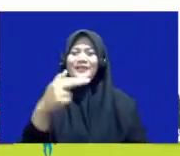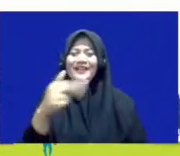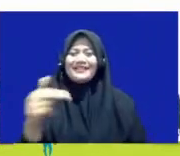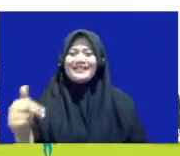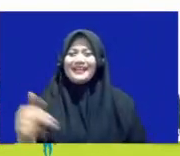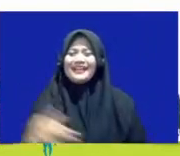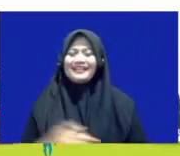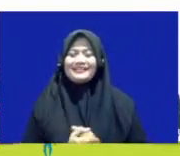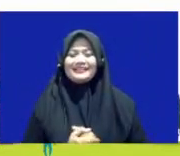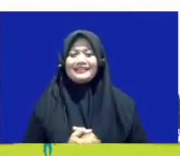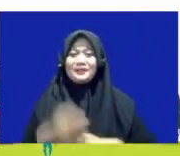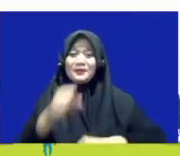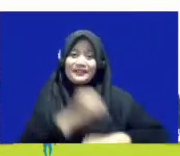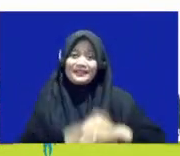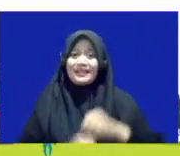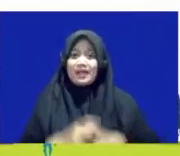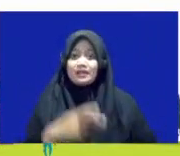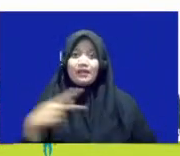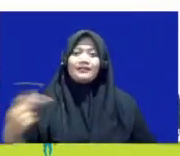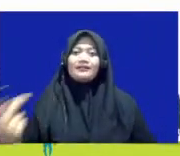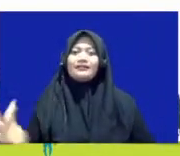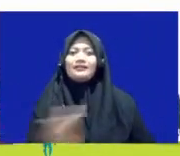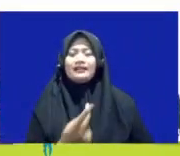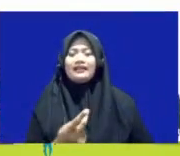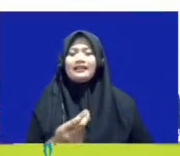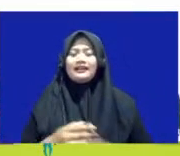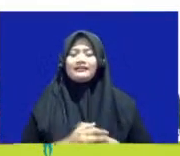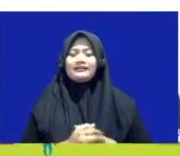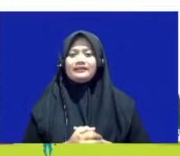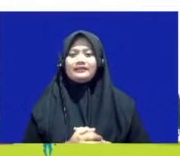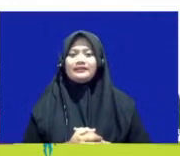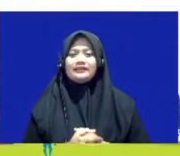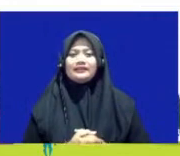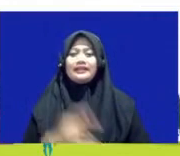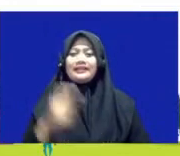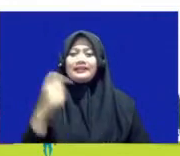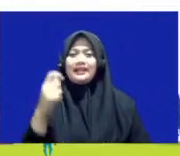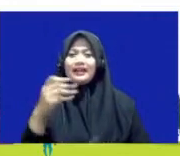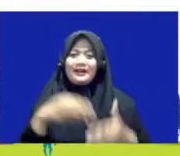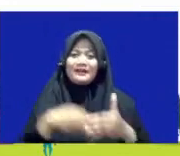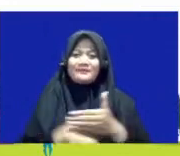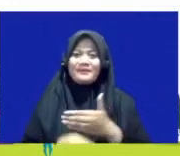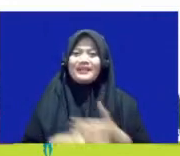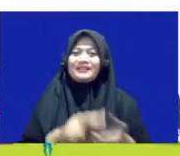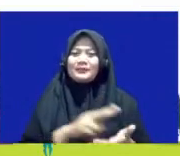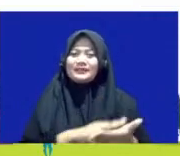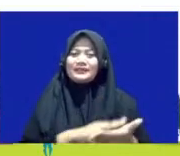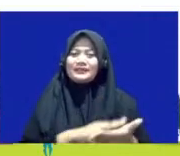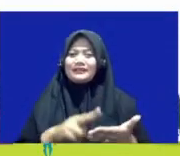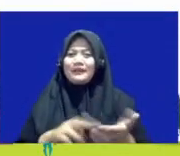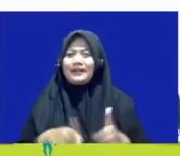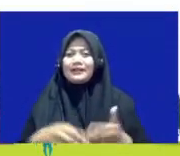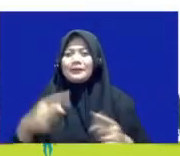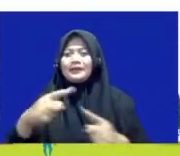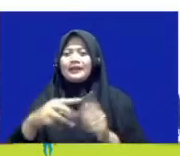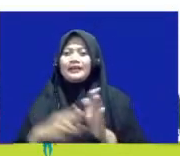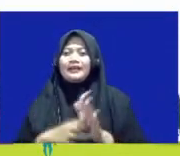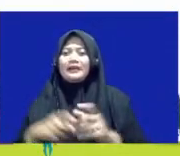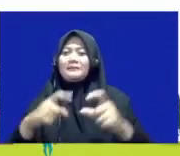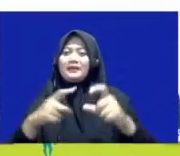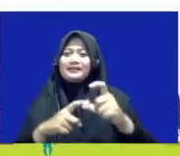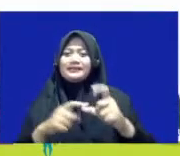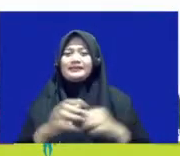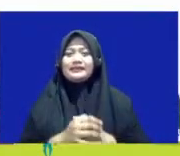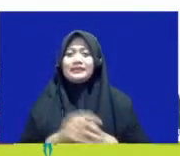satu kegiatan kita yaitu Tagana Masuk Sekolah atau kita singkat TMS. Program ini